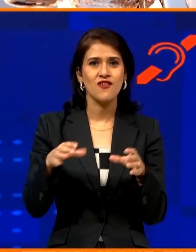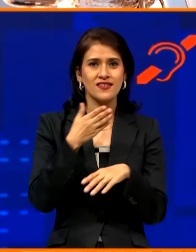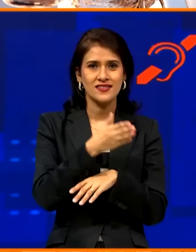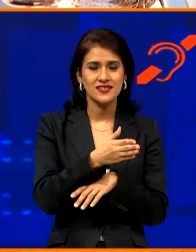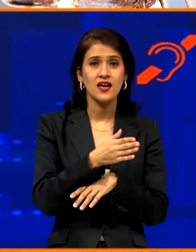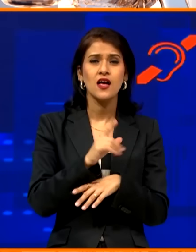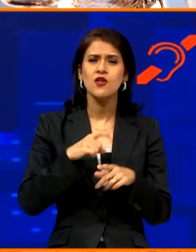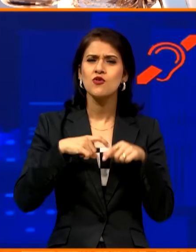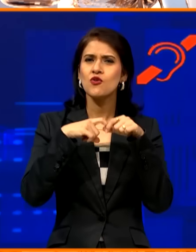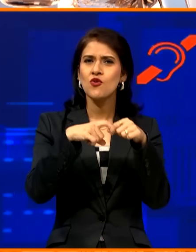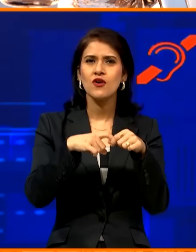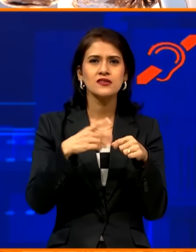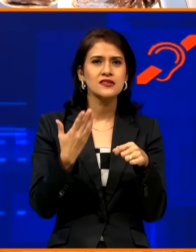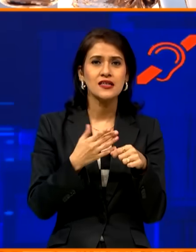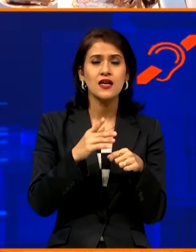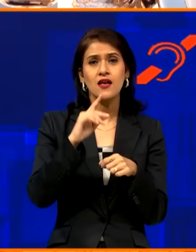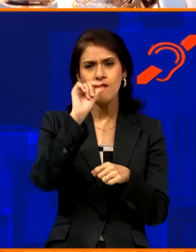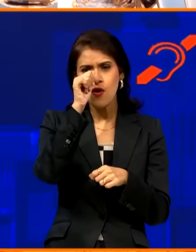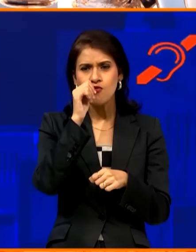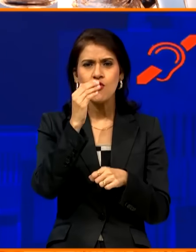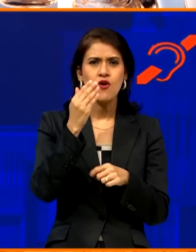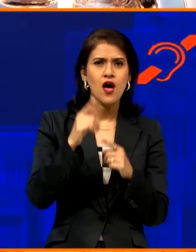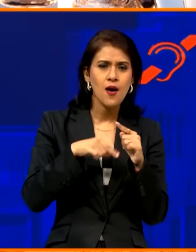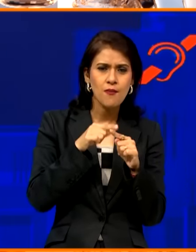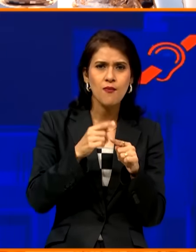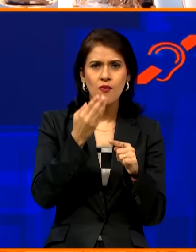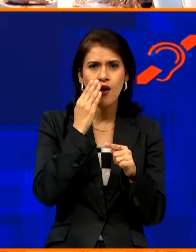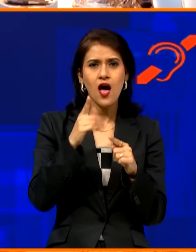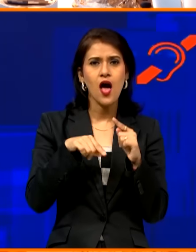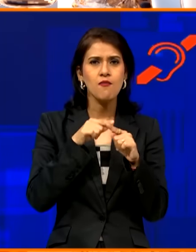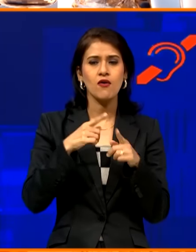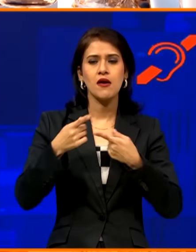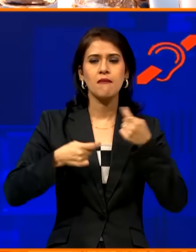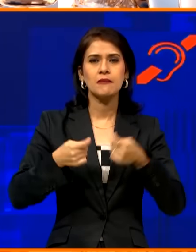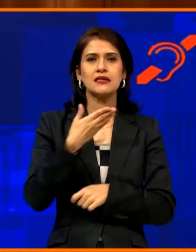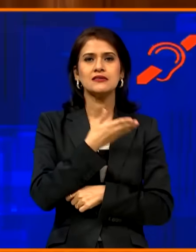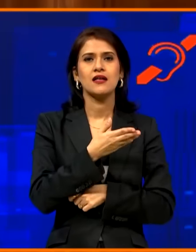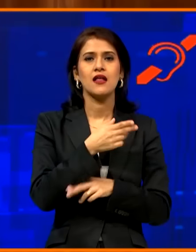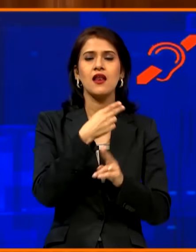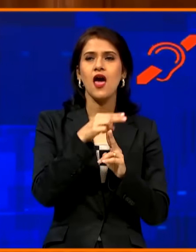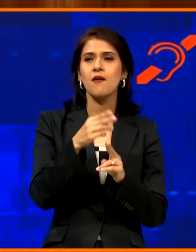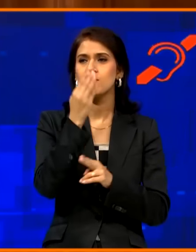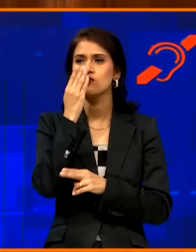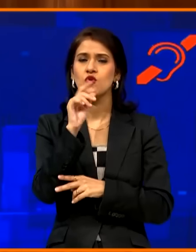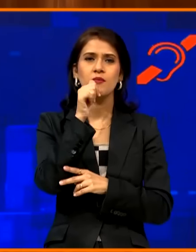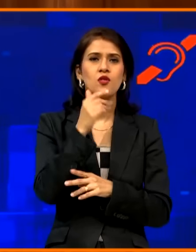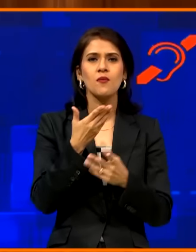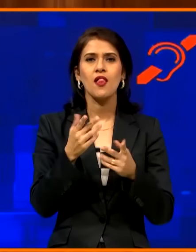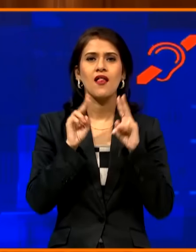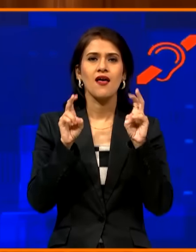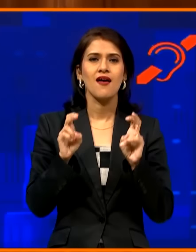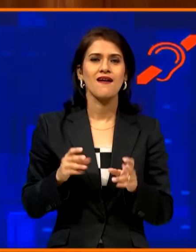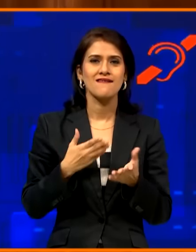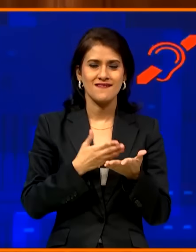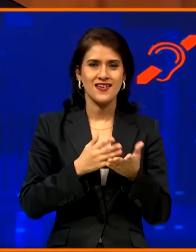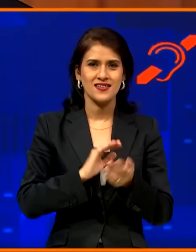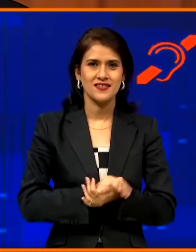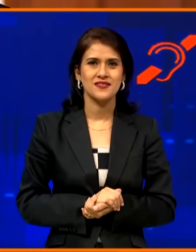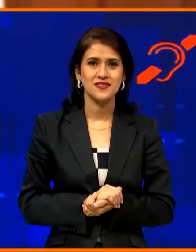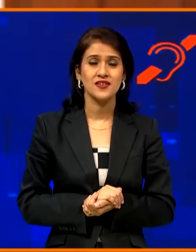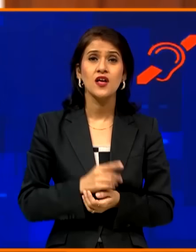है कि यह मजहब के नाम पर व्यापार चलाते हैं देखिए जमीयत उलमा हिंद हलाल